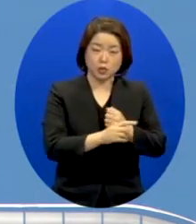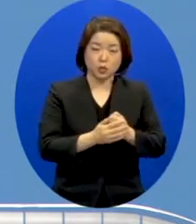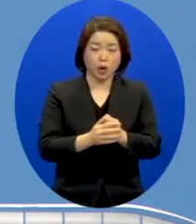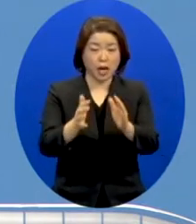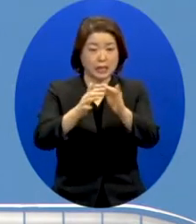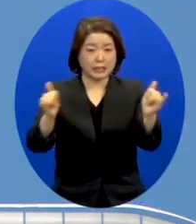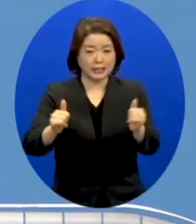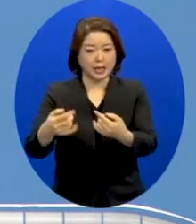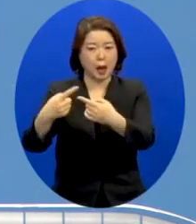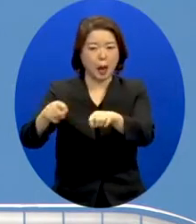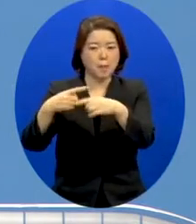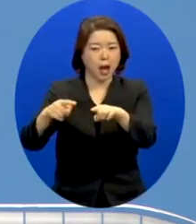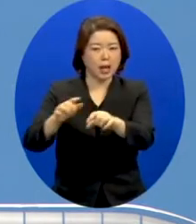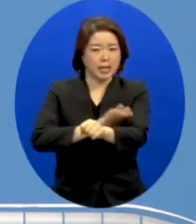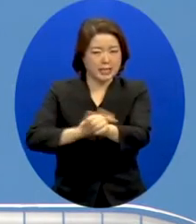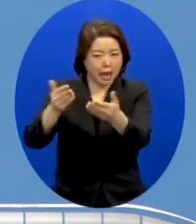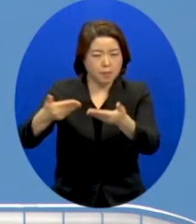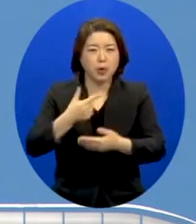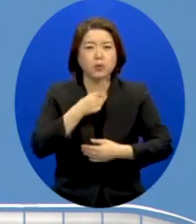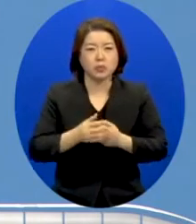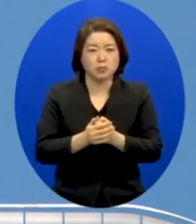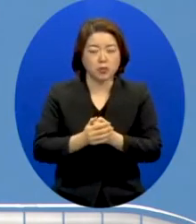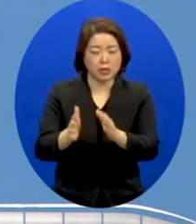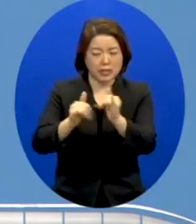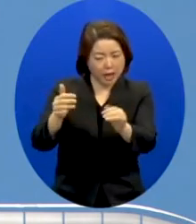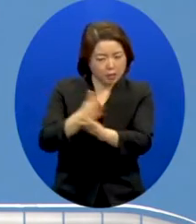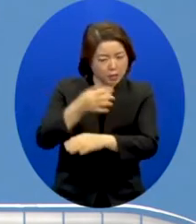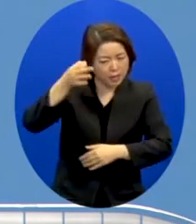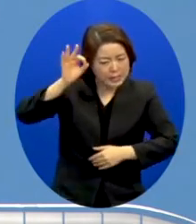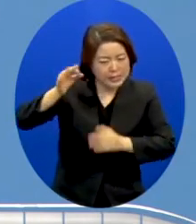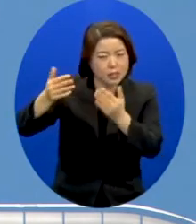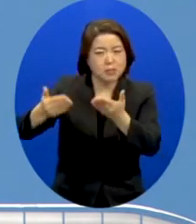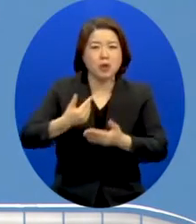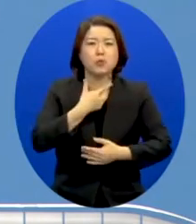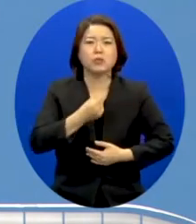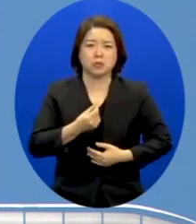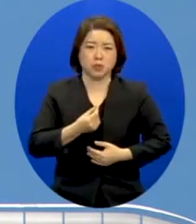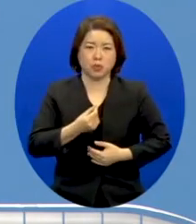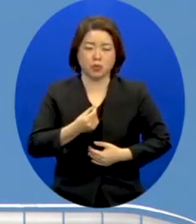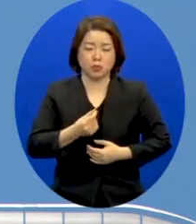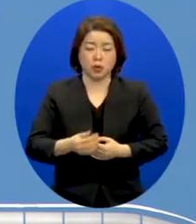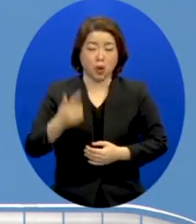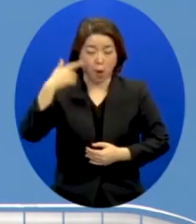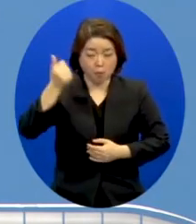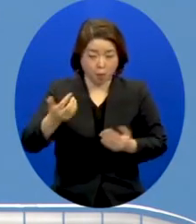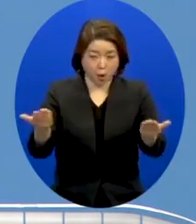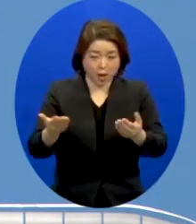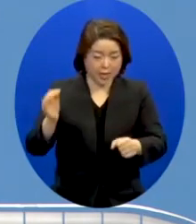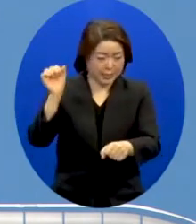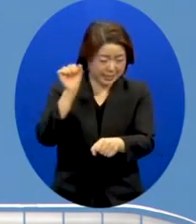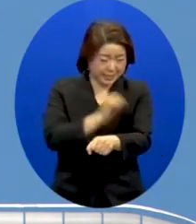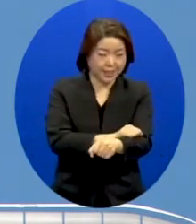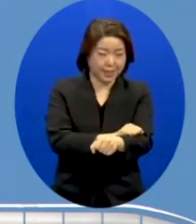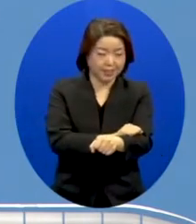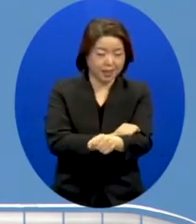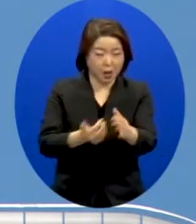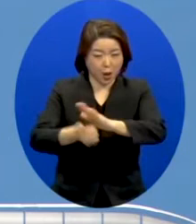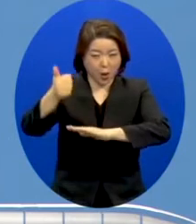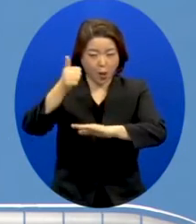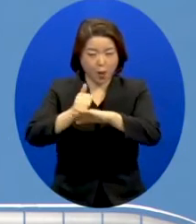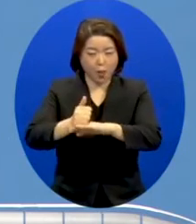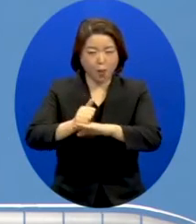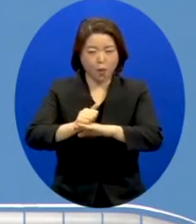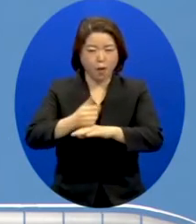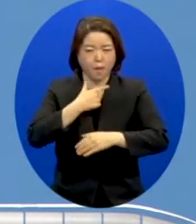평판 때문이었어요 사람들로부터 인정받기 위해서 그랬어요 목회 잘한다는 성공에 대한 열망 때문에